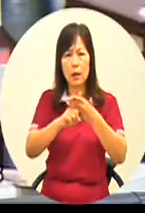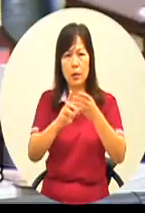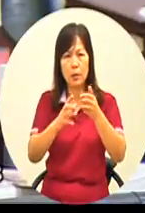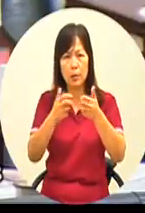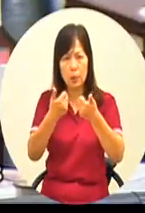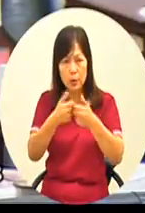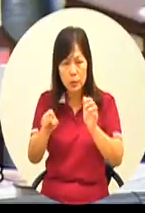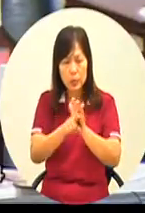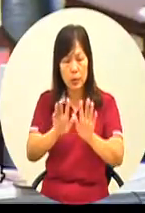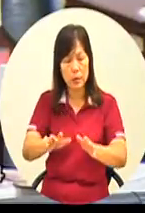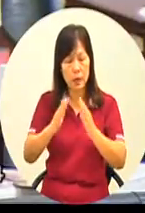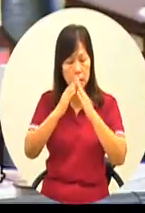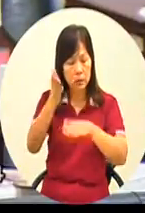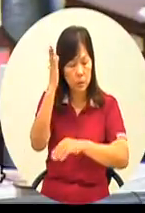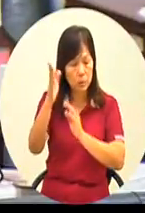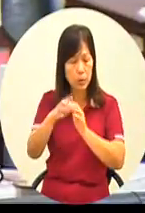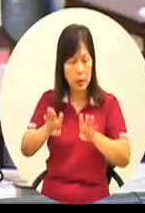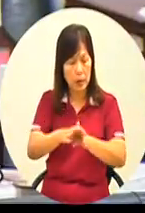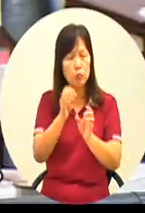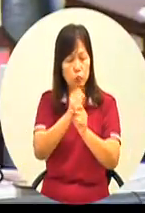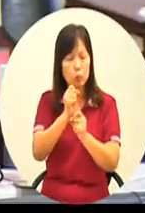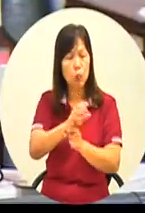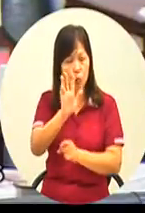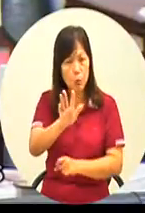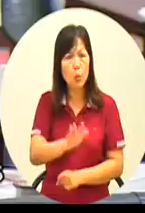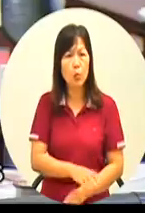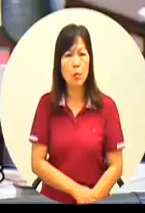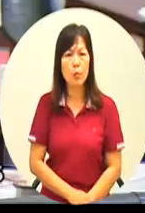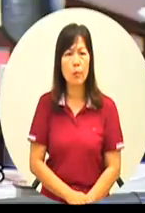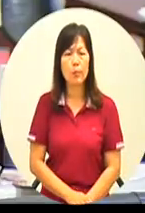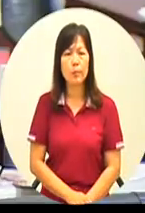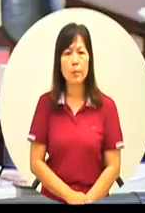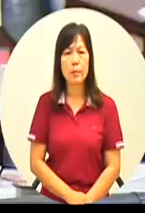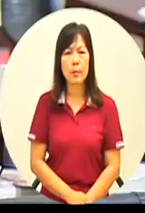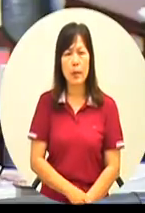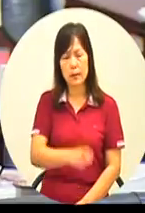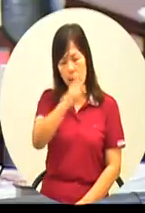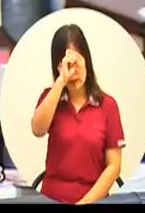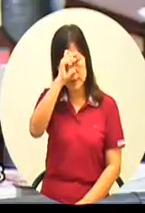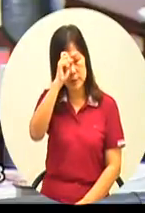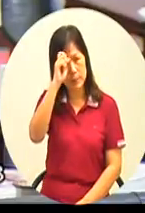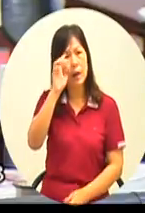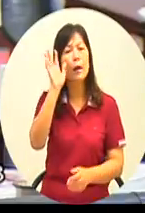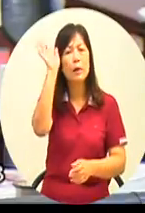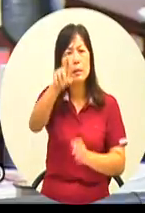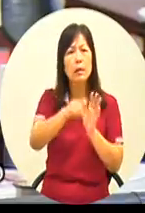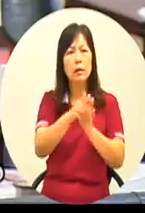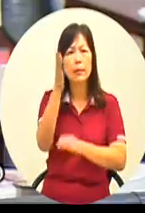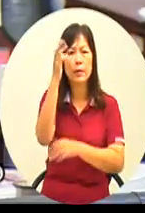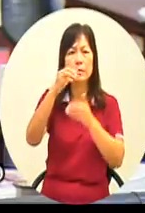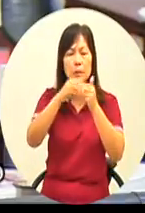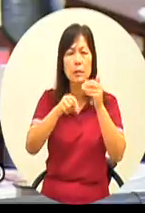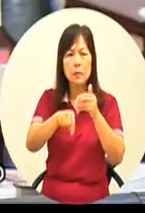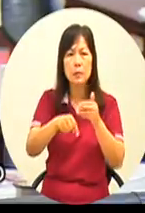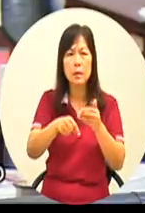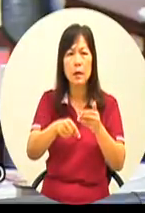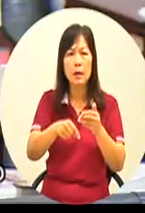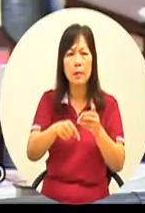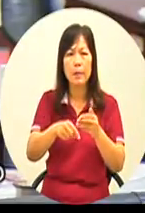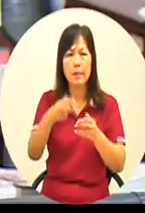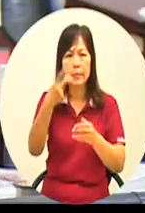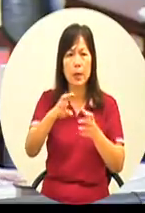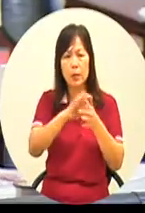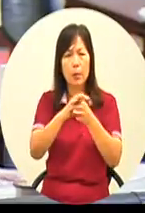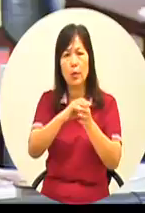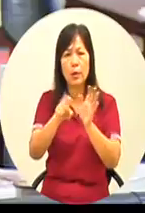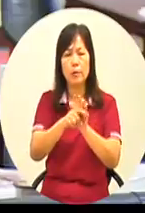政府现在有开始在运用大数据这样的系统嘛，哈， 有 嘿，那我希望研考会未来在政策上可以在这个部分，多做相关